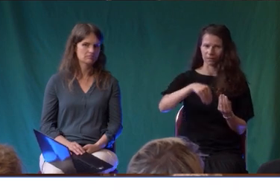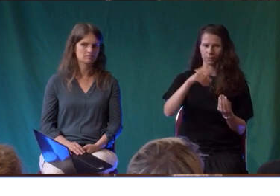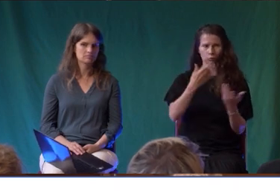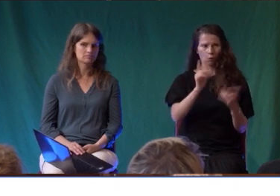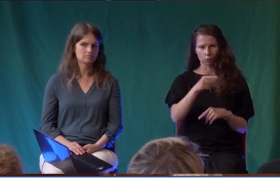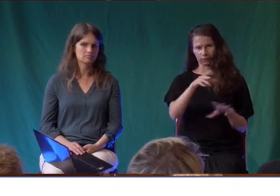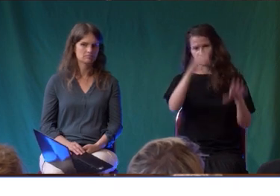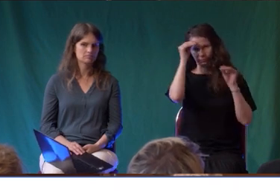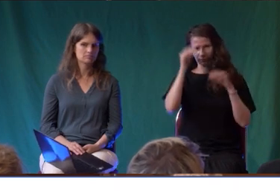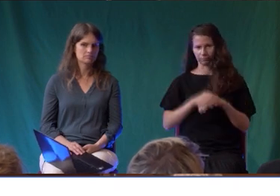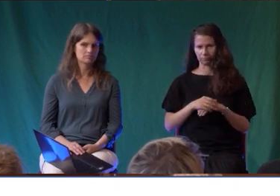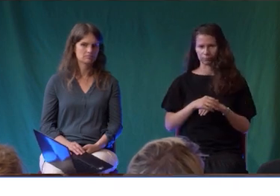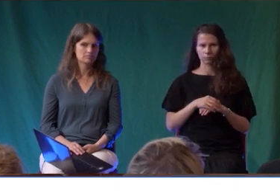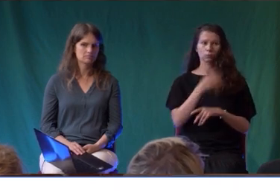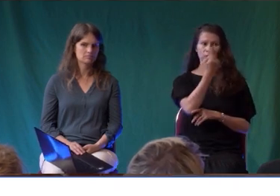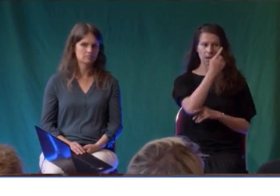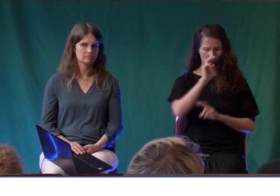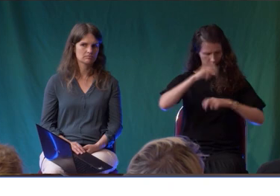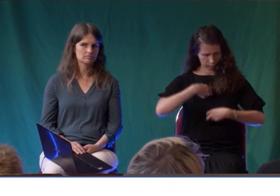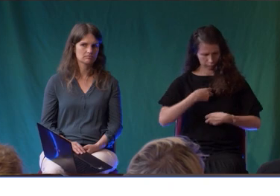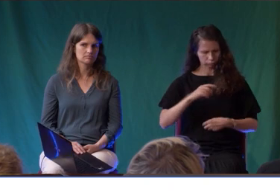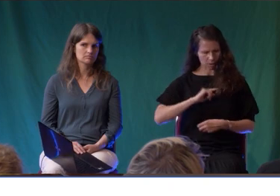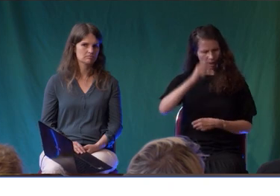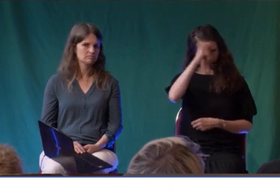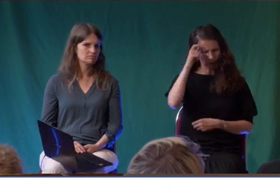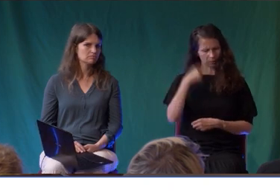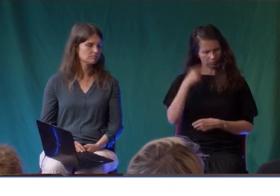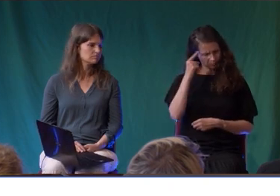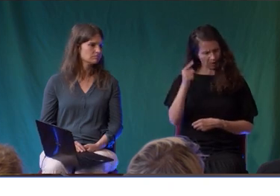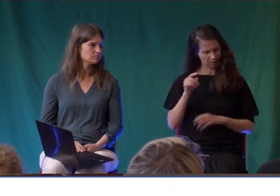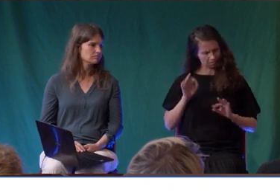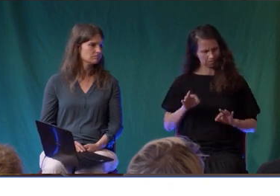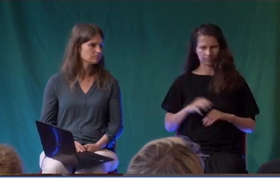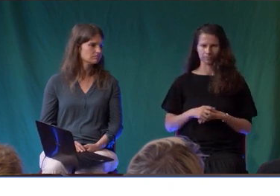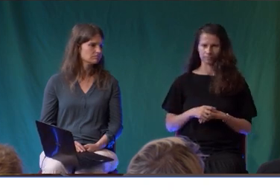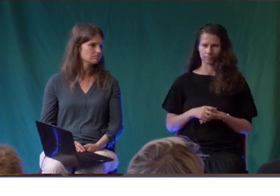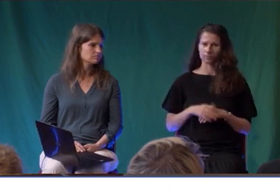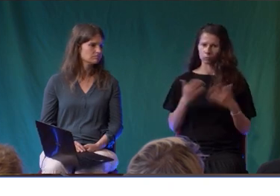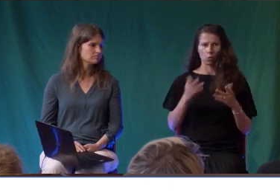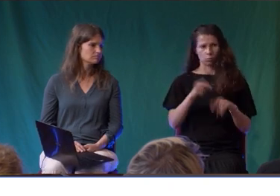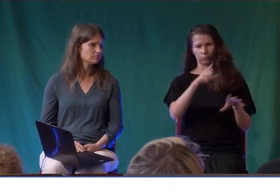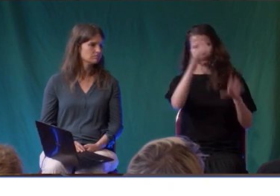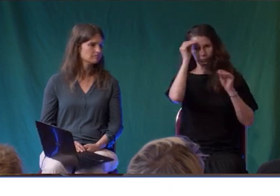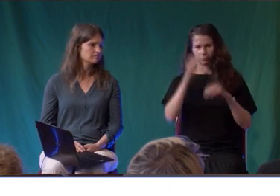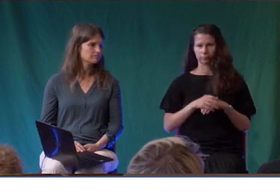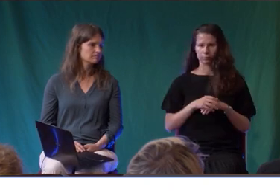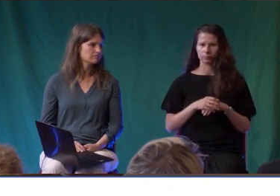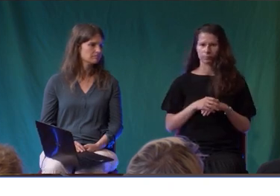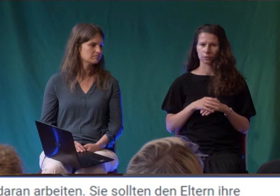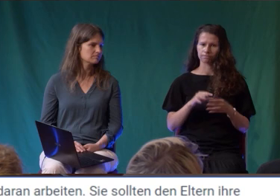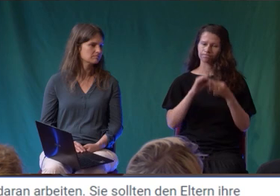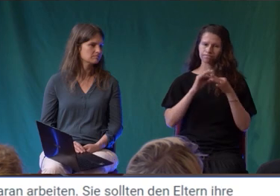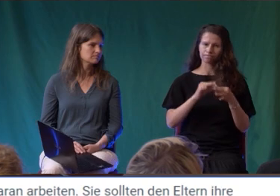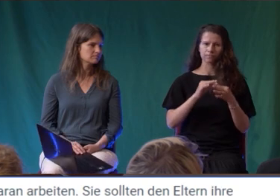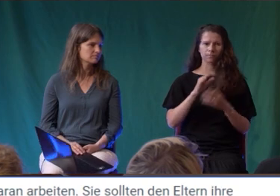sich selbst betrachten und auch noch ganz wichtig aus der Sichtweise dass der Kinder natürlich was heißt nicht natürlich darf ich jetzt noch